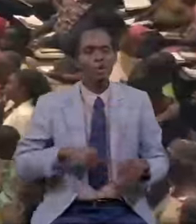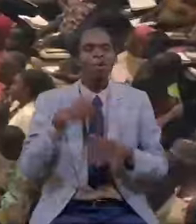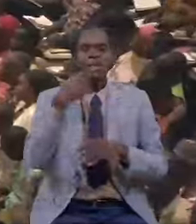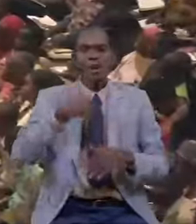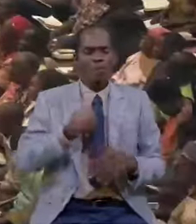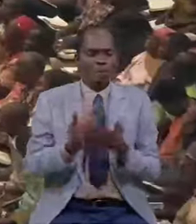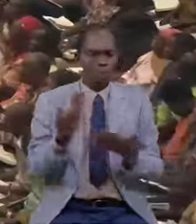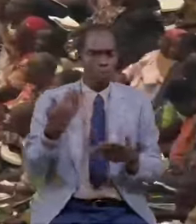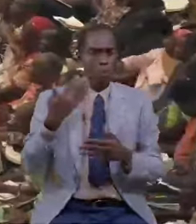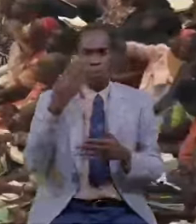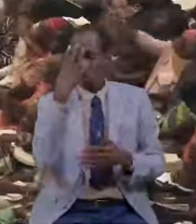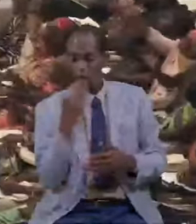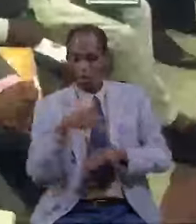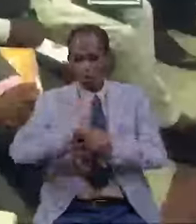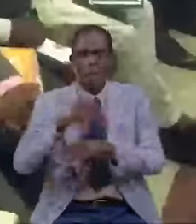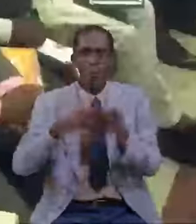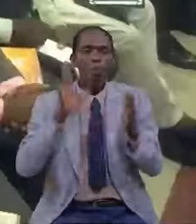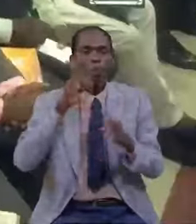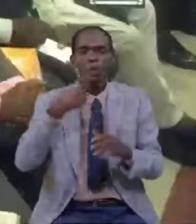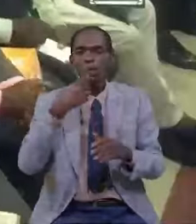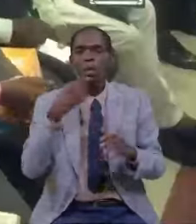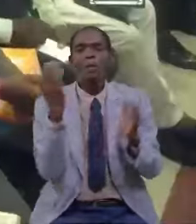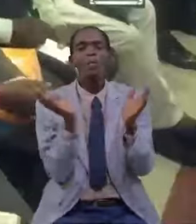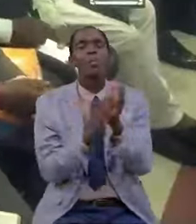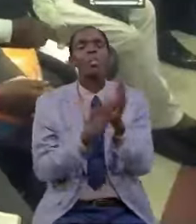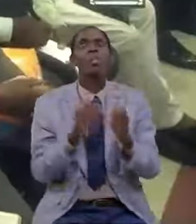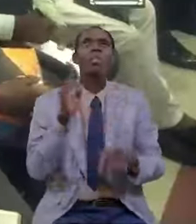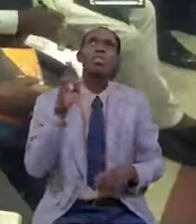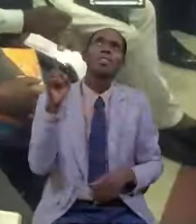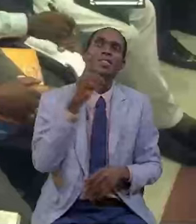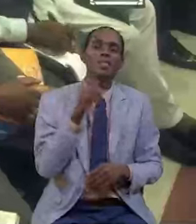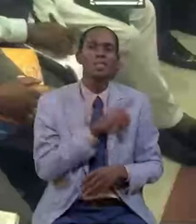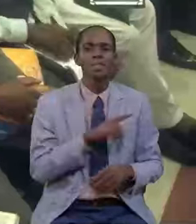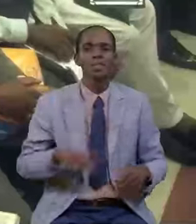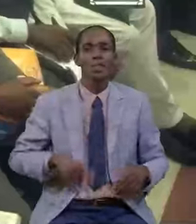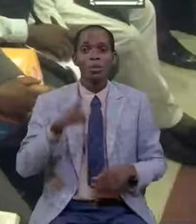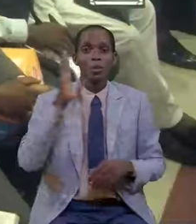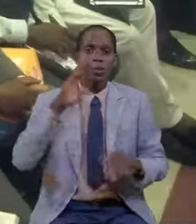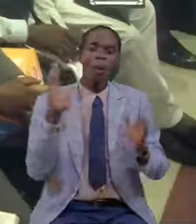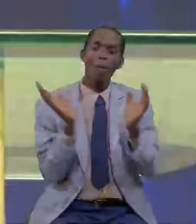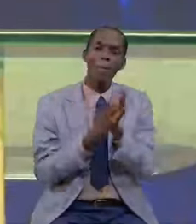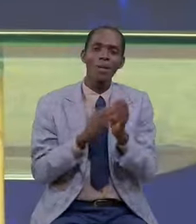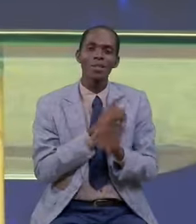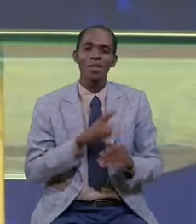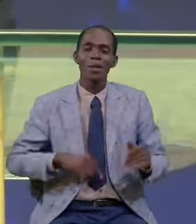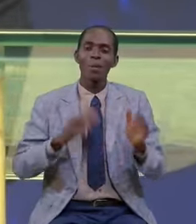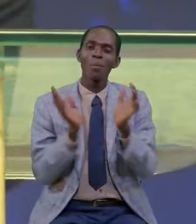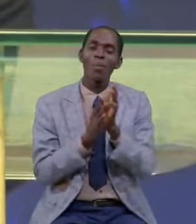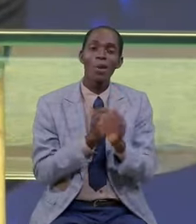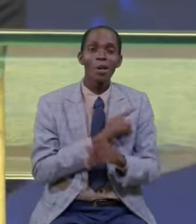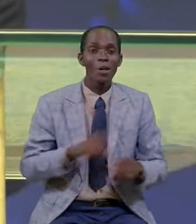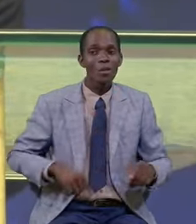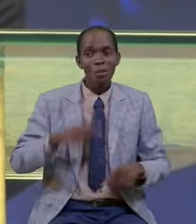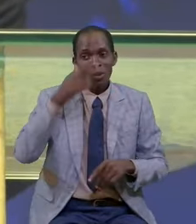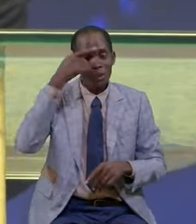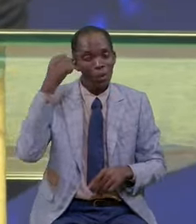de dormir, qu'est-ce qui va sortir de votre corps, louez l'Éternel. Vous allez louer l'Éternel, vous allez louer l'Éternel parce que